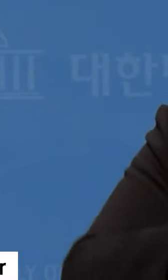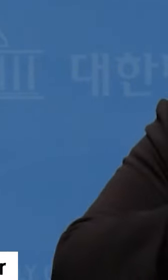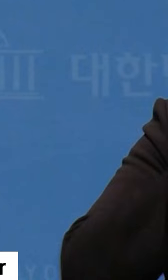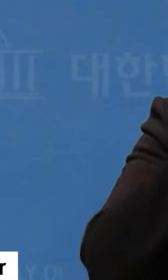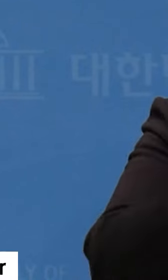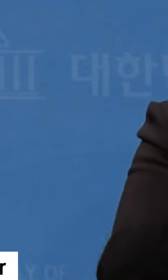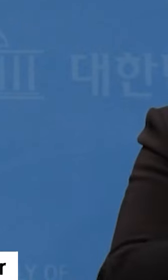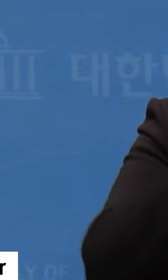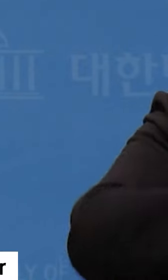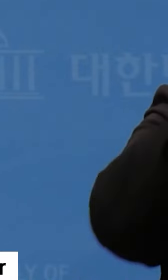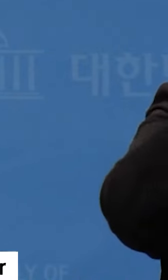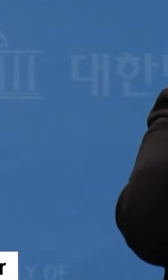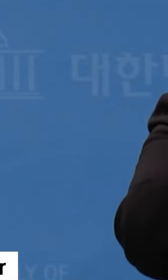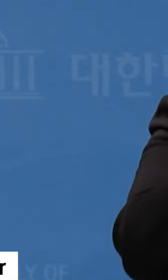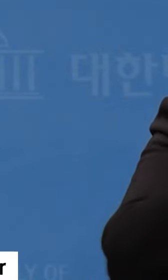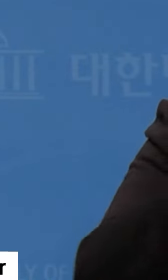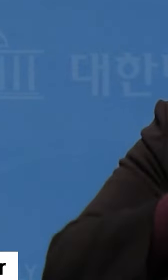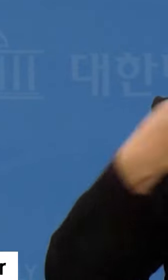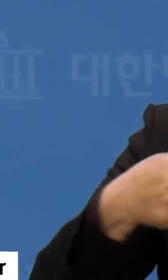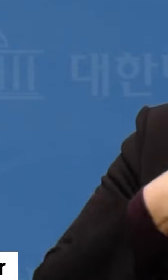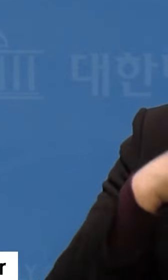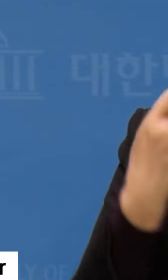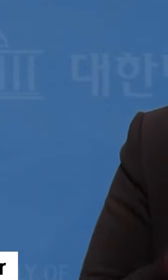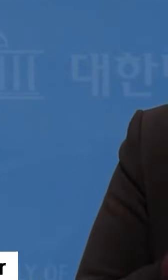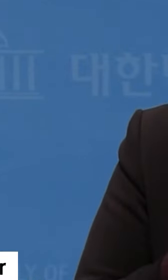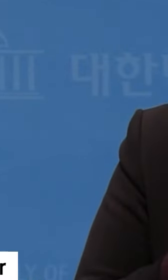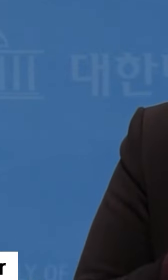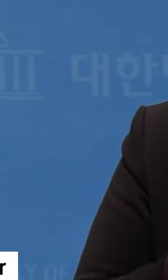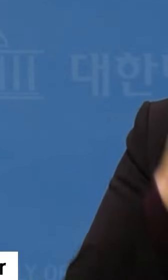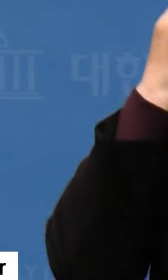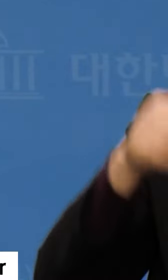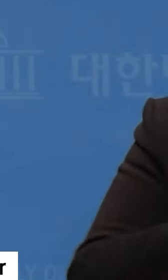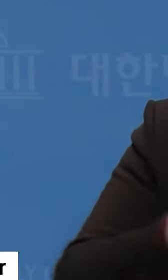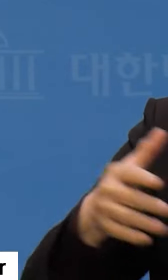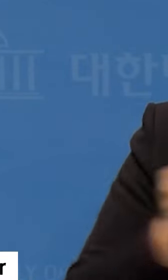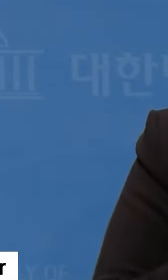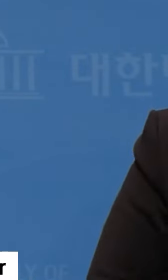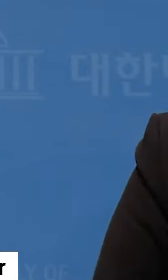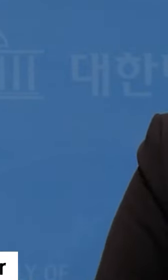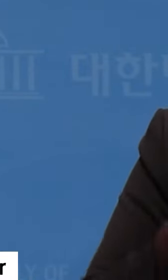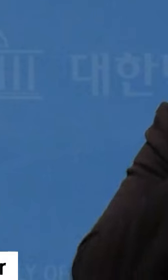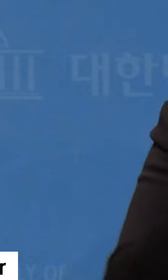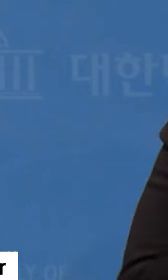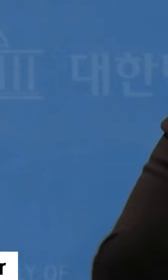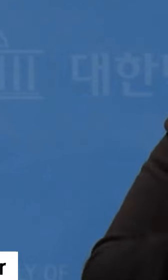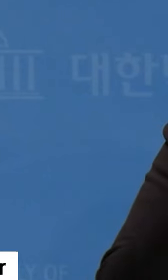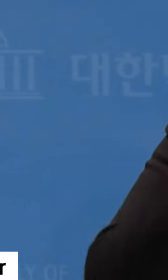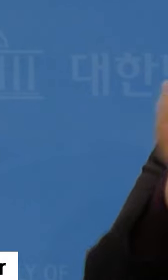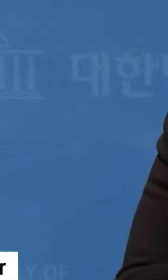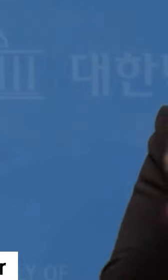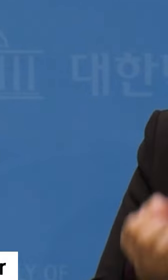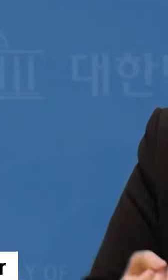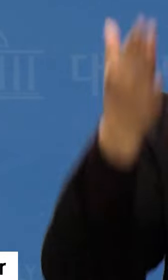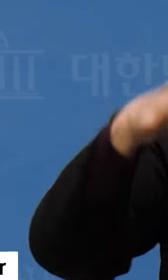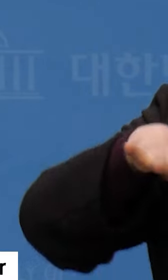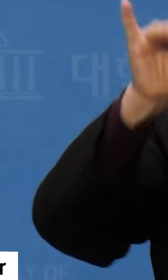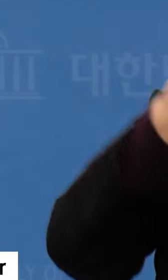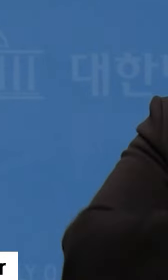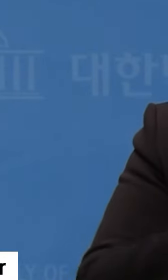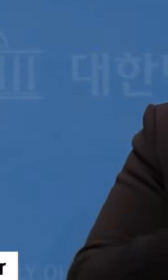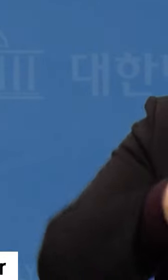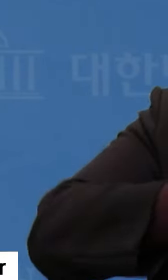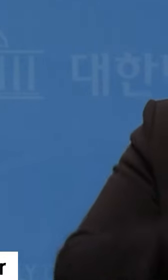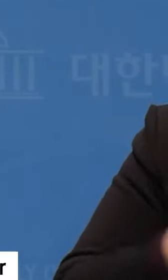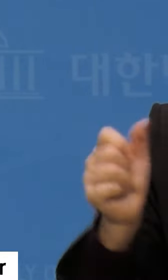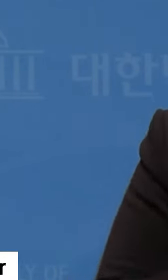후사의 정신을 가지고 총선에서 개인의 승리가 아닌 민주당의 승리를 우선한다는 마음으로 선거에